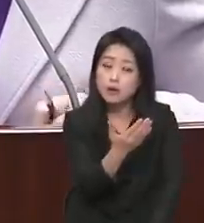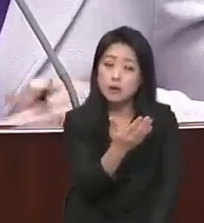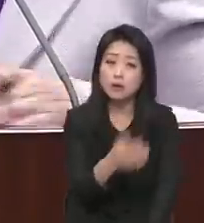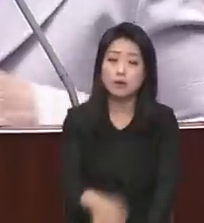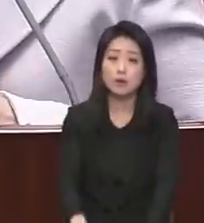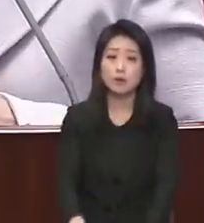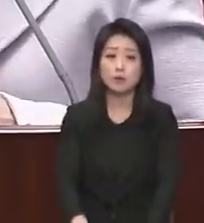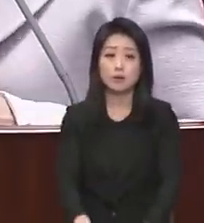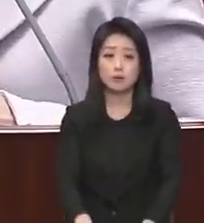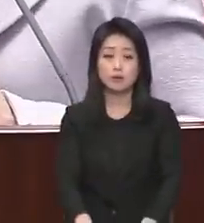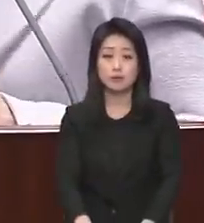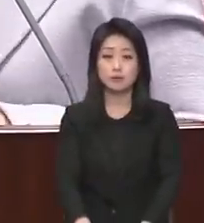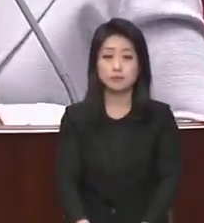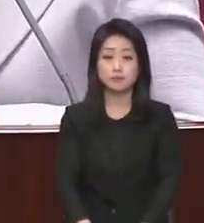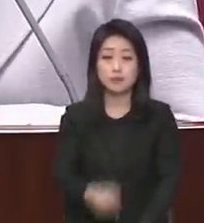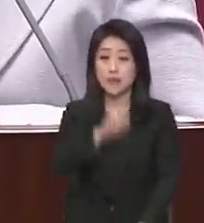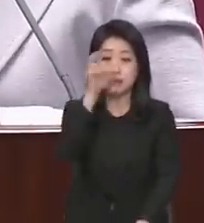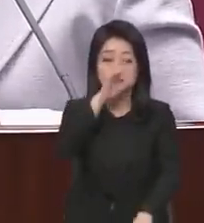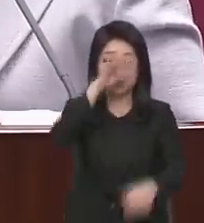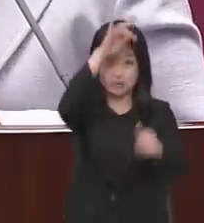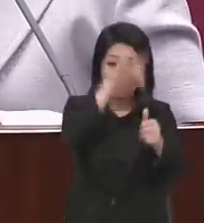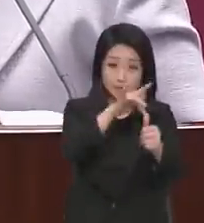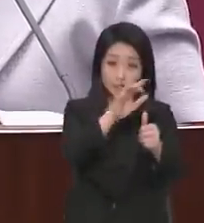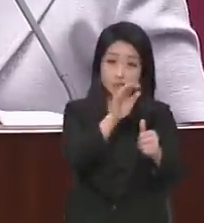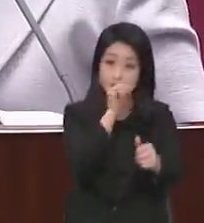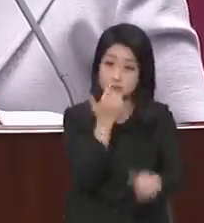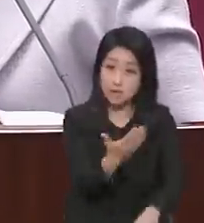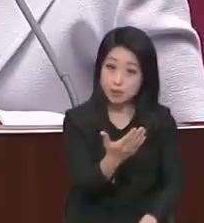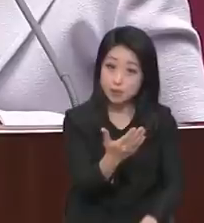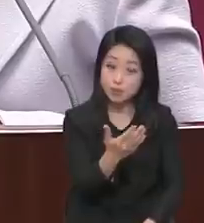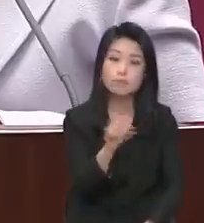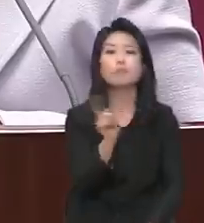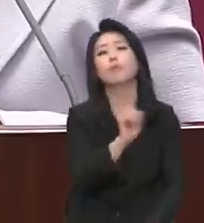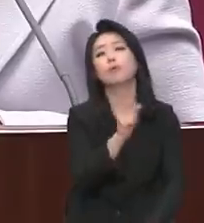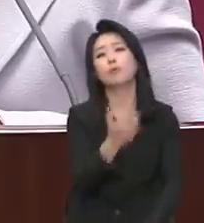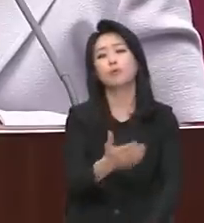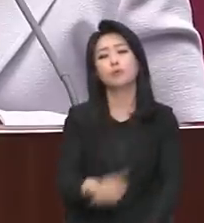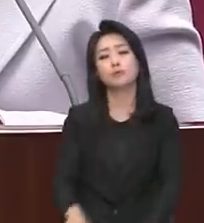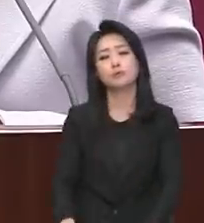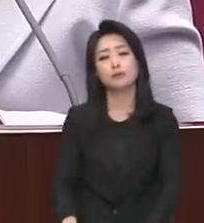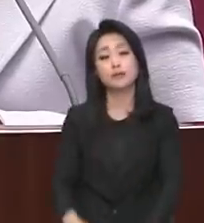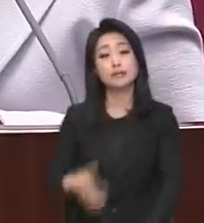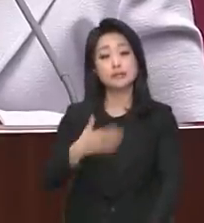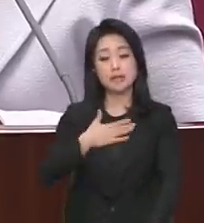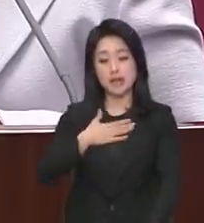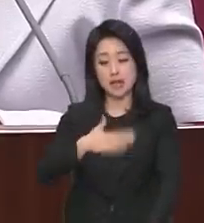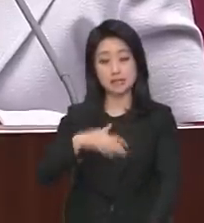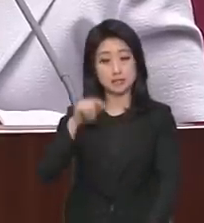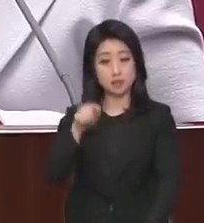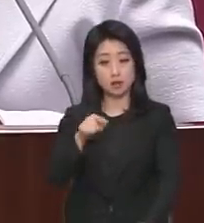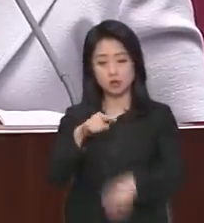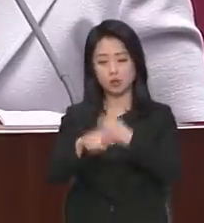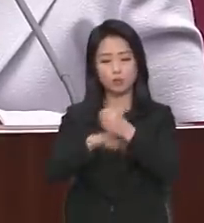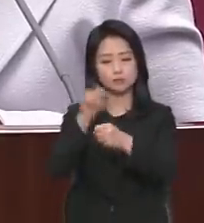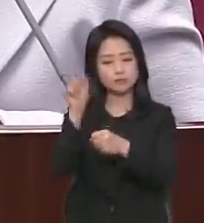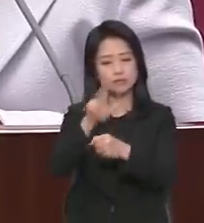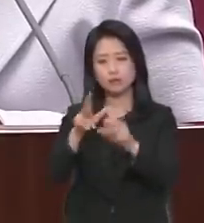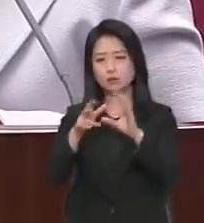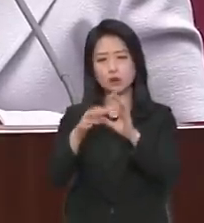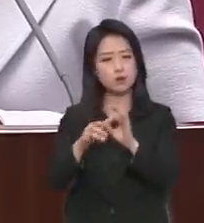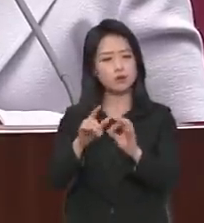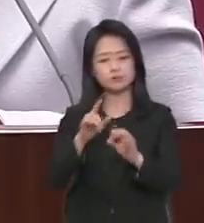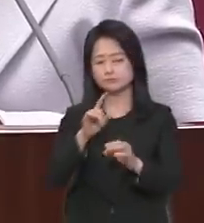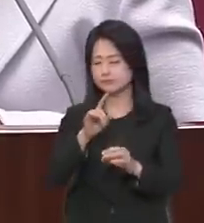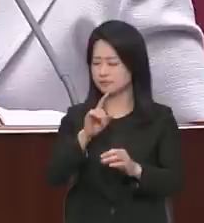우선 제가 알고 있는 한 원전에 대한 논의는 없었다 이렇게 말씀드리고요.